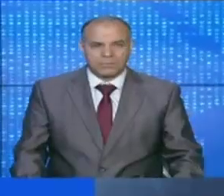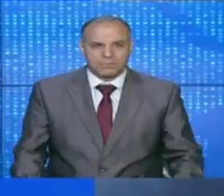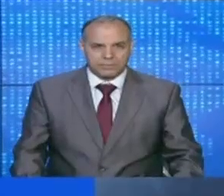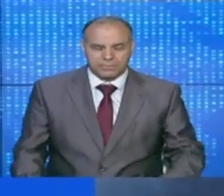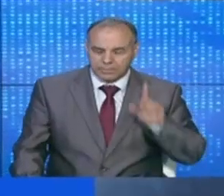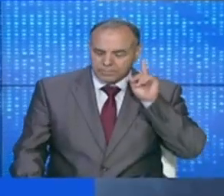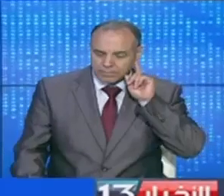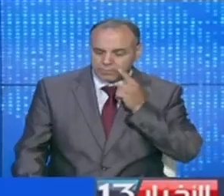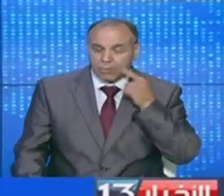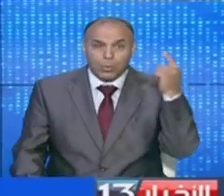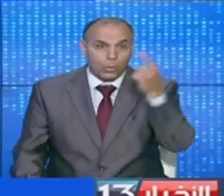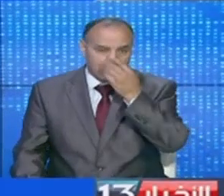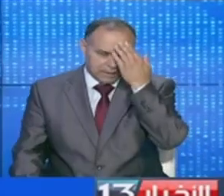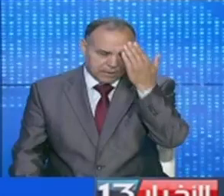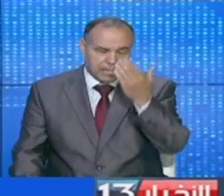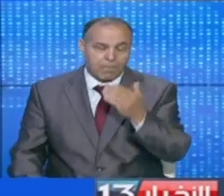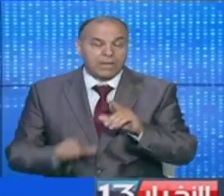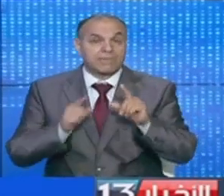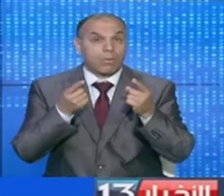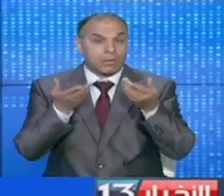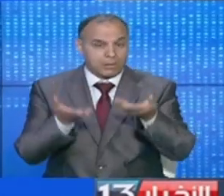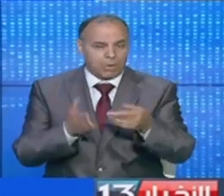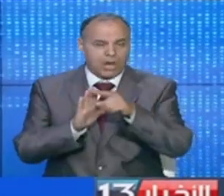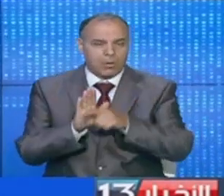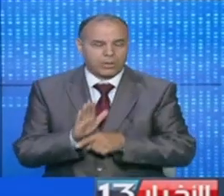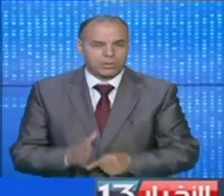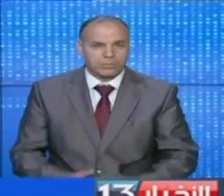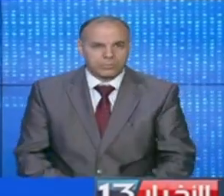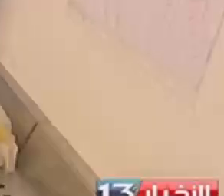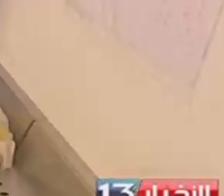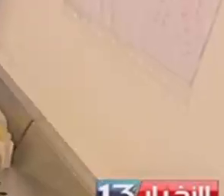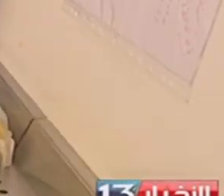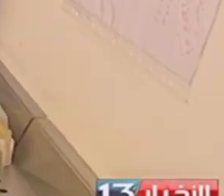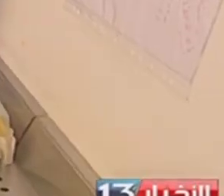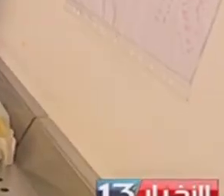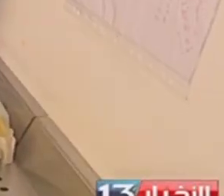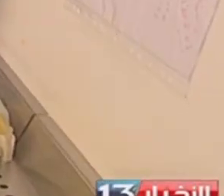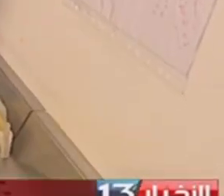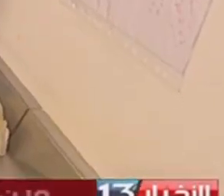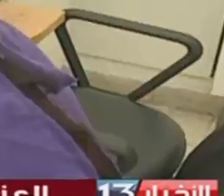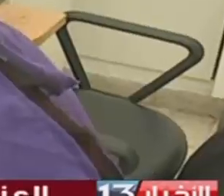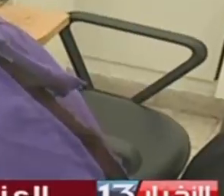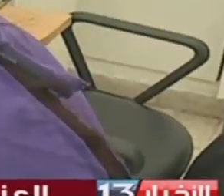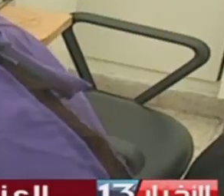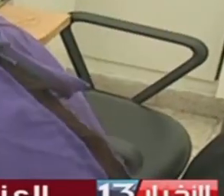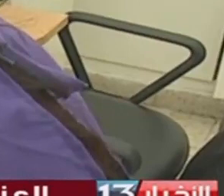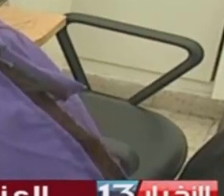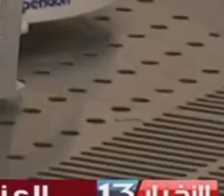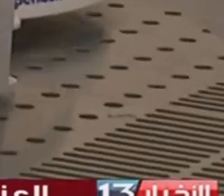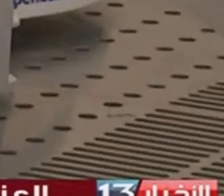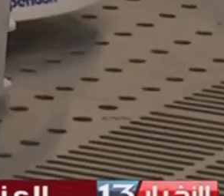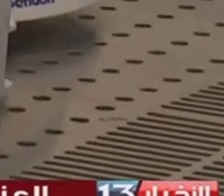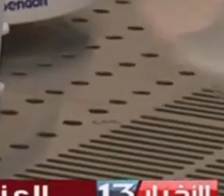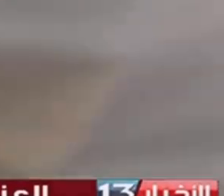نشره الظهر من القناه الوطنيه الدولي ونستهلها بالعناوين اربع اصابات جديده بفيروس كورونا و